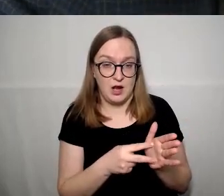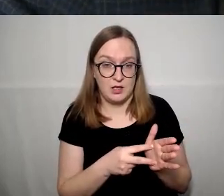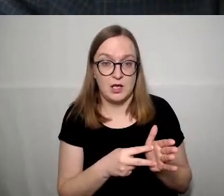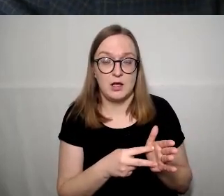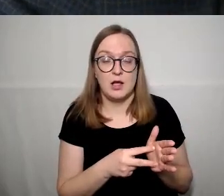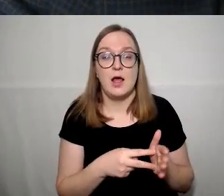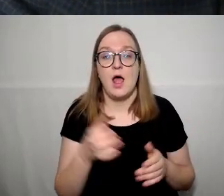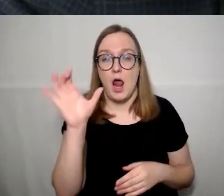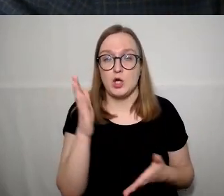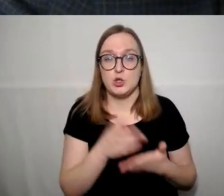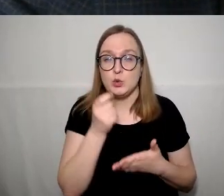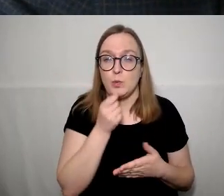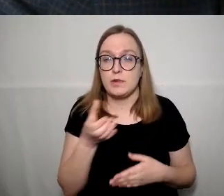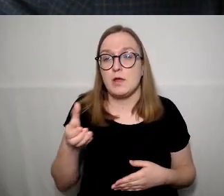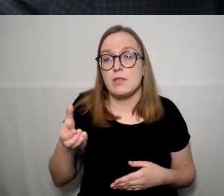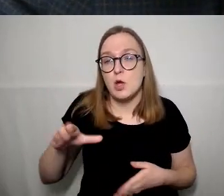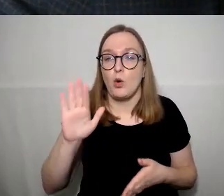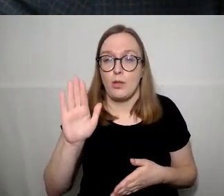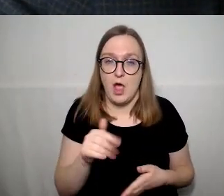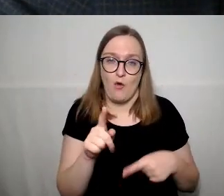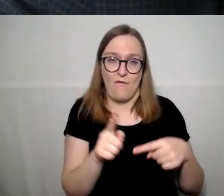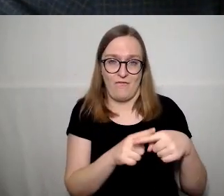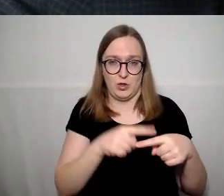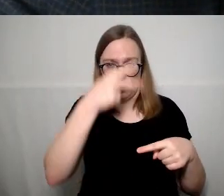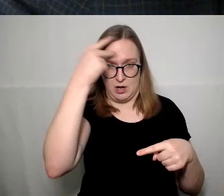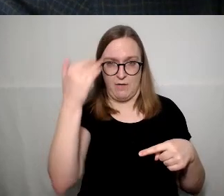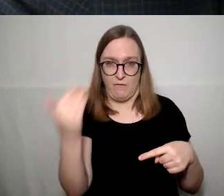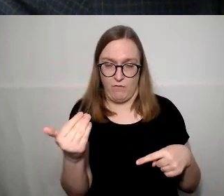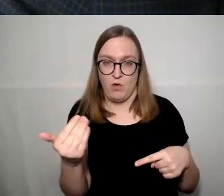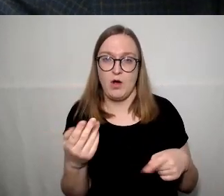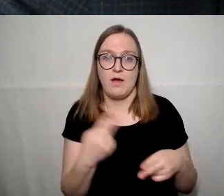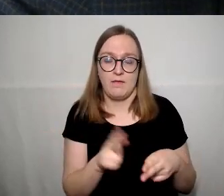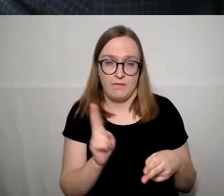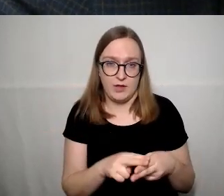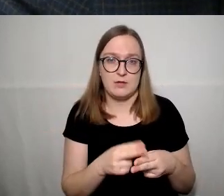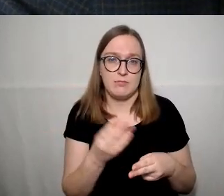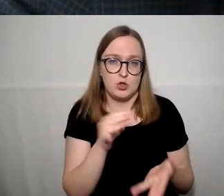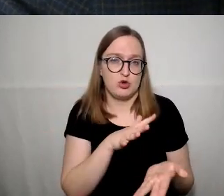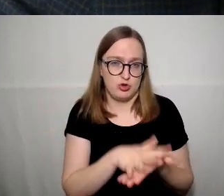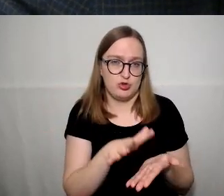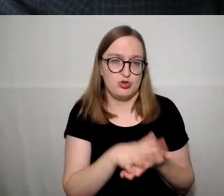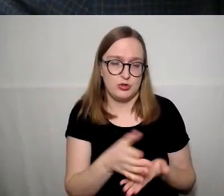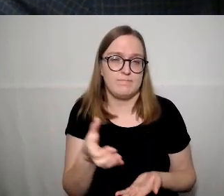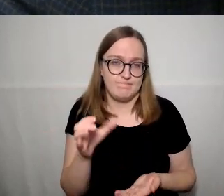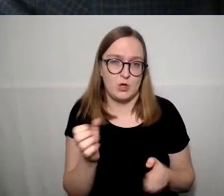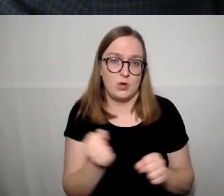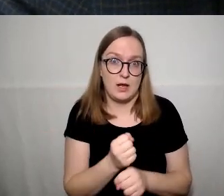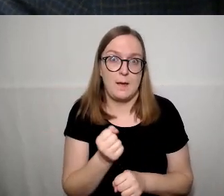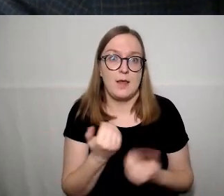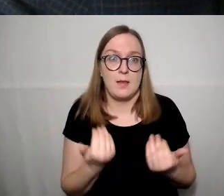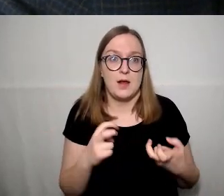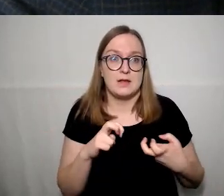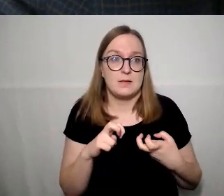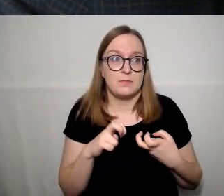Lietuvoje. Iš tikrųjų, jos paskutiniu metu truputį yra paaugusios dėl energijos išteklių kainų, bet iš tikrųjų šitoje vietoje sprendimų tokių kaip ir